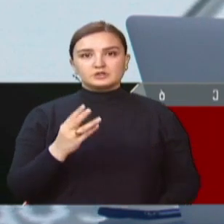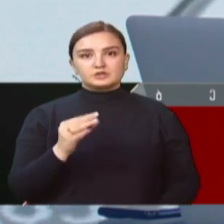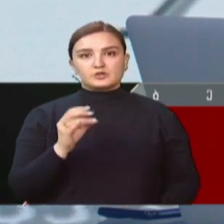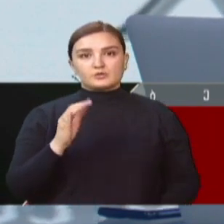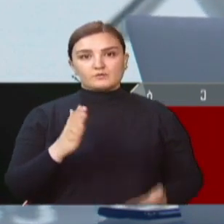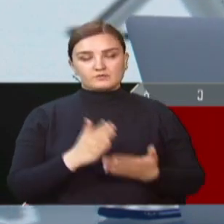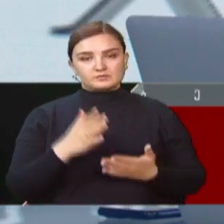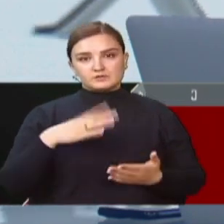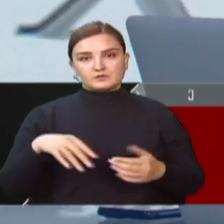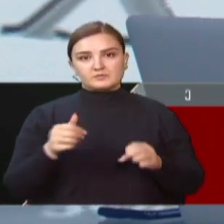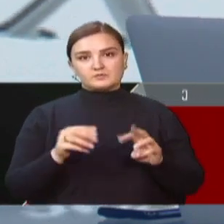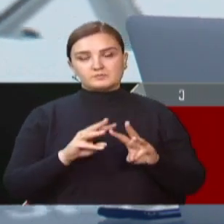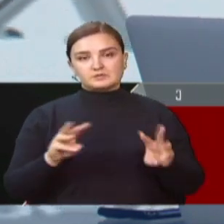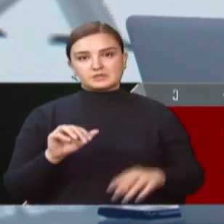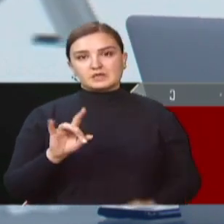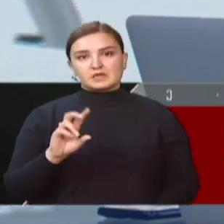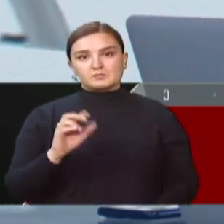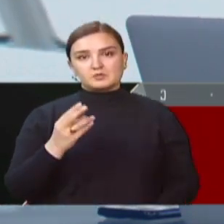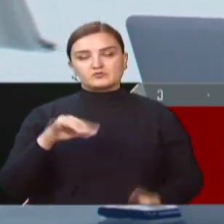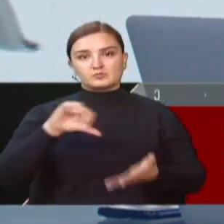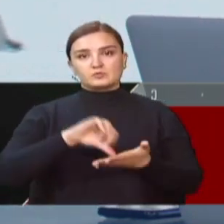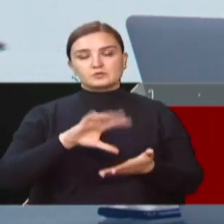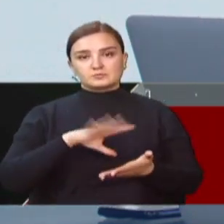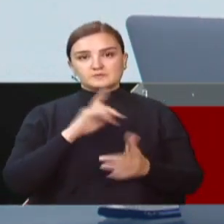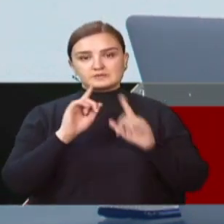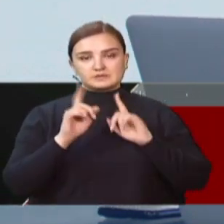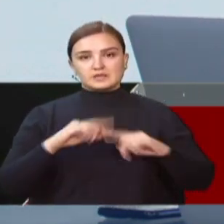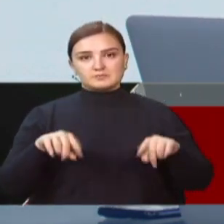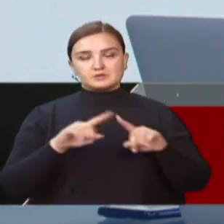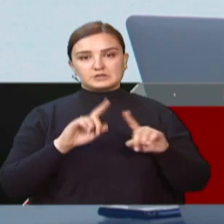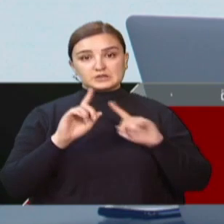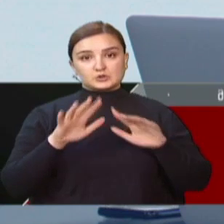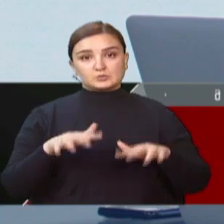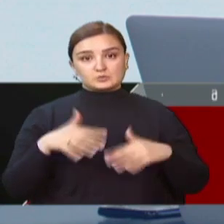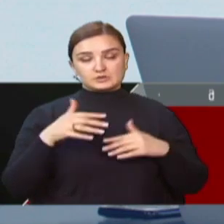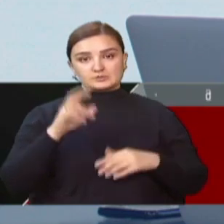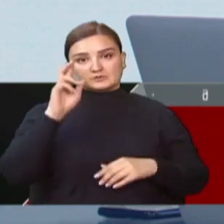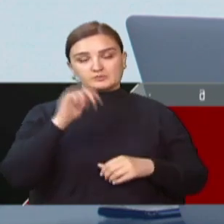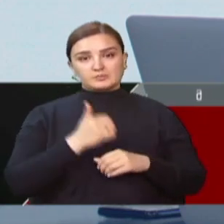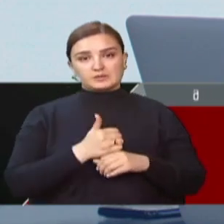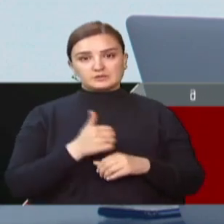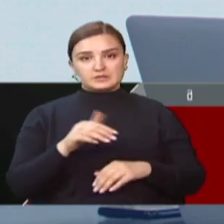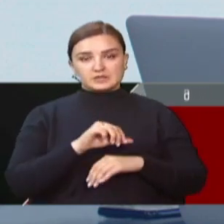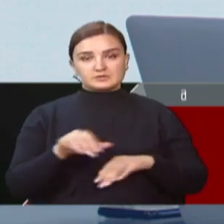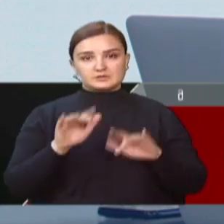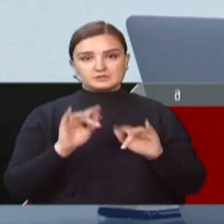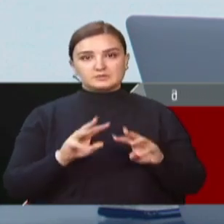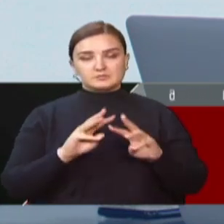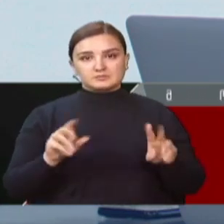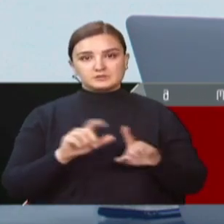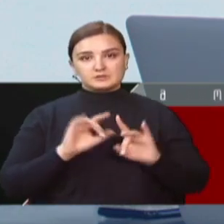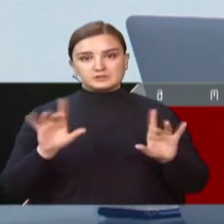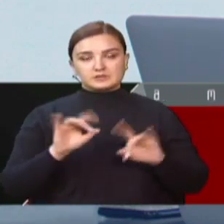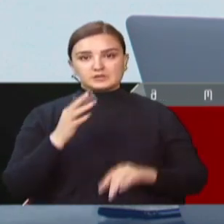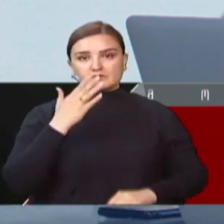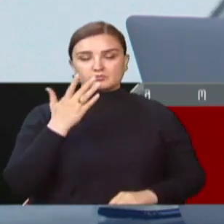საქართველოს პრემიერ-მინისტრიც ირაკლი ღარიბაშვილმა მონაწილეობა მიიღო სამიტის ერთ-ერთ პანელურ დისკუსიაში. Მთავრობის მეთაურისა და საგარეო საქმეთა მინისტრის გაცხადებით,